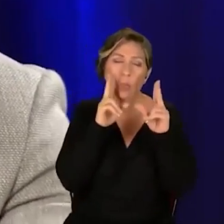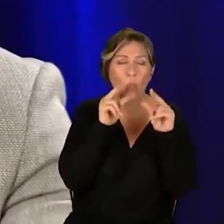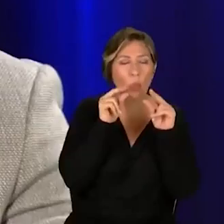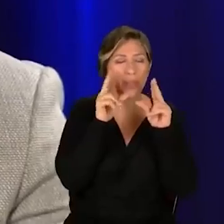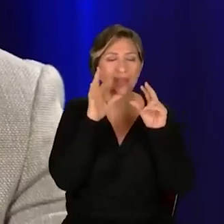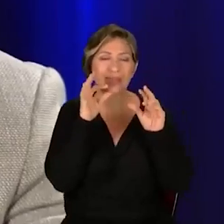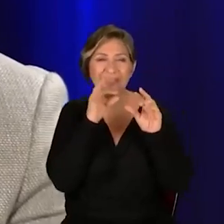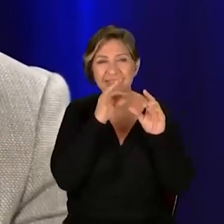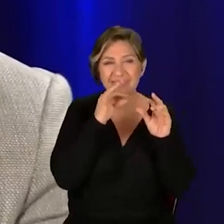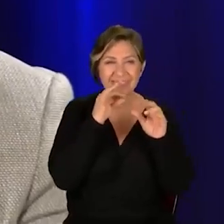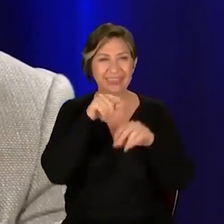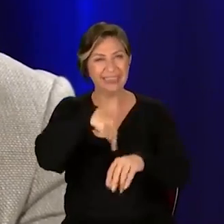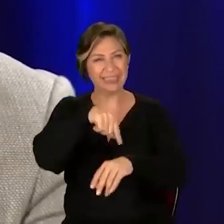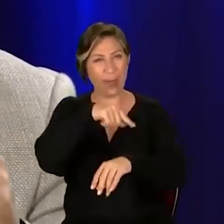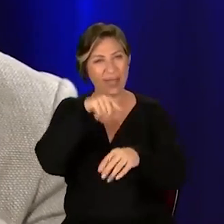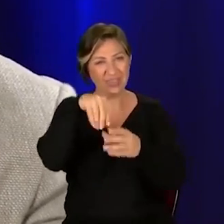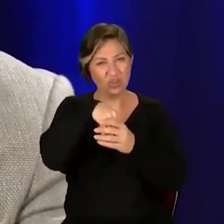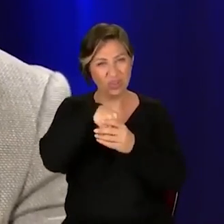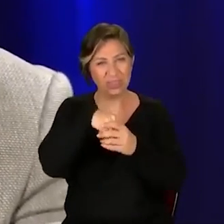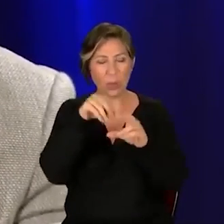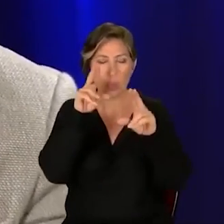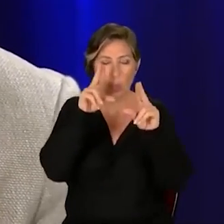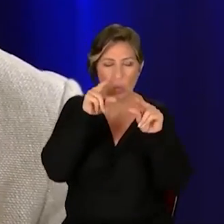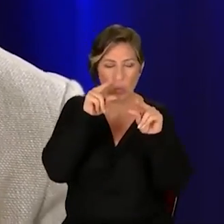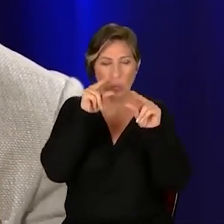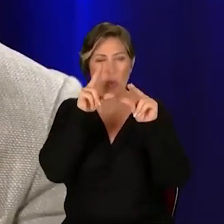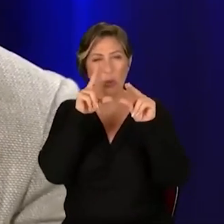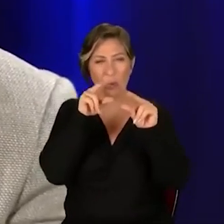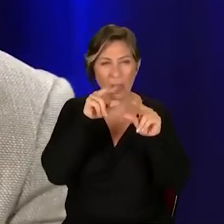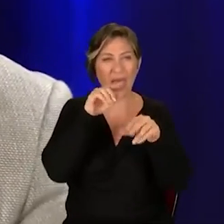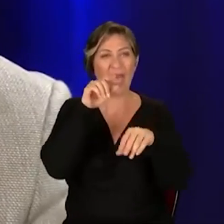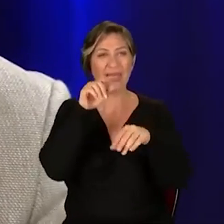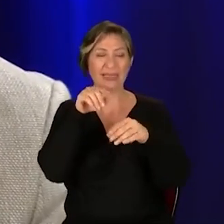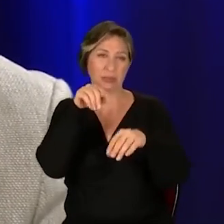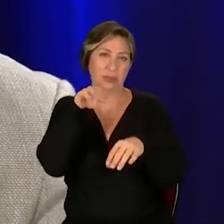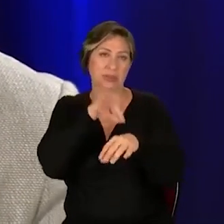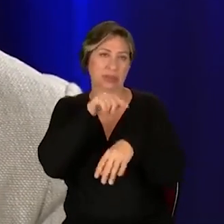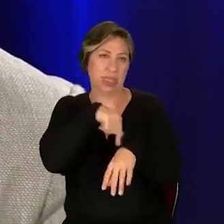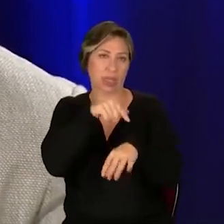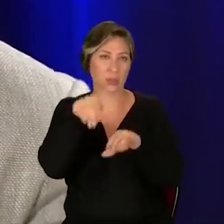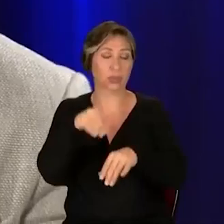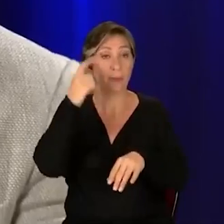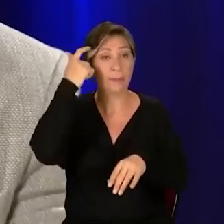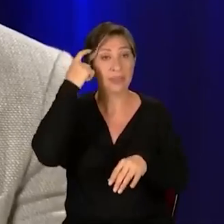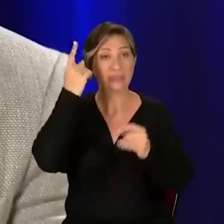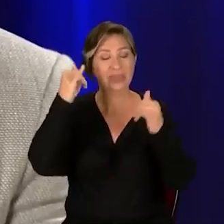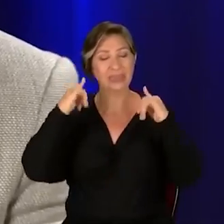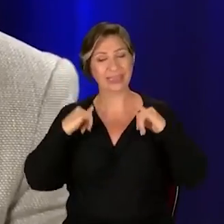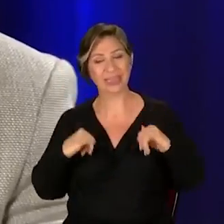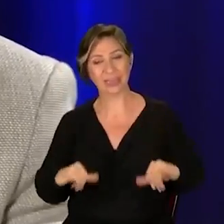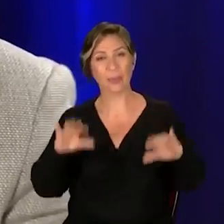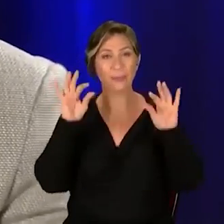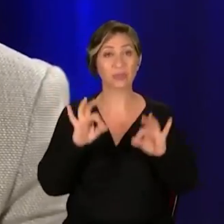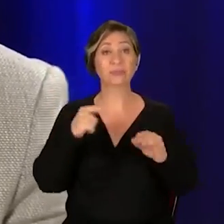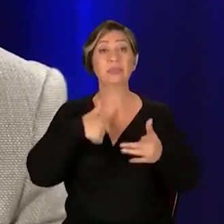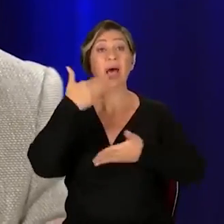böyle apatik durumdaki yani uykuyla uyanıklık halindeki hale getiriyorsunuz. Dolayısıyla beyninizi bir kere dinlendirmeye başlıyorsunuz.